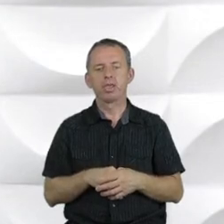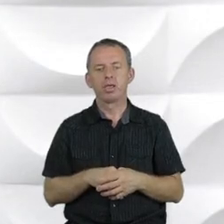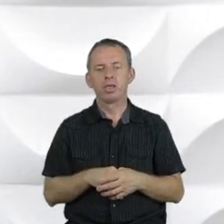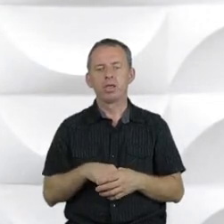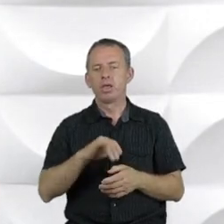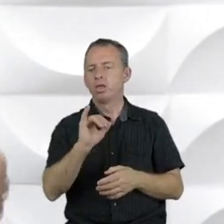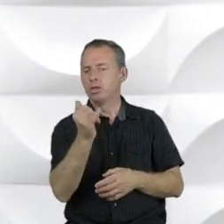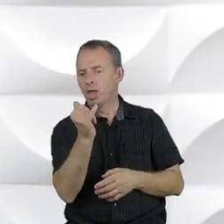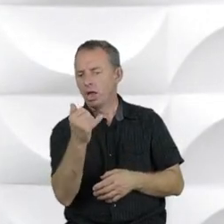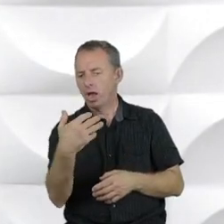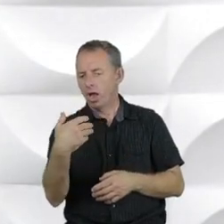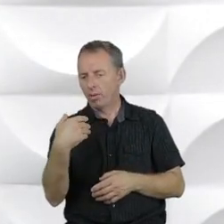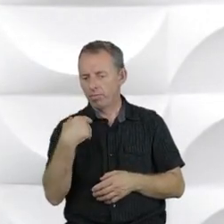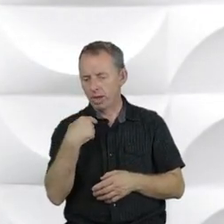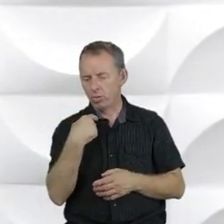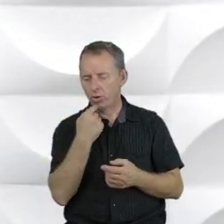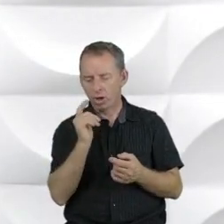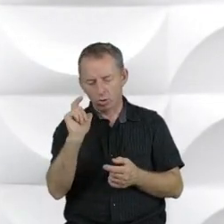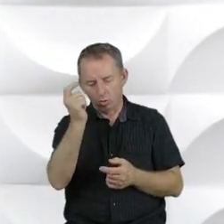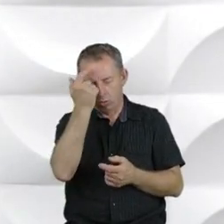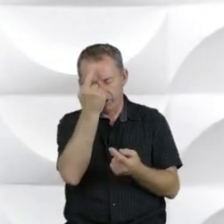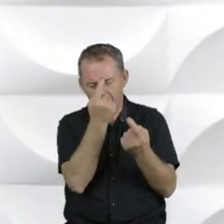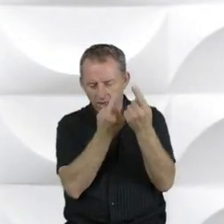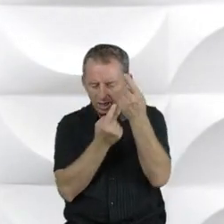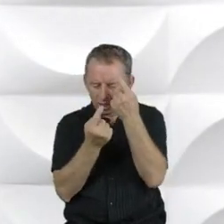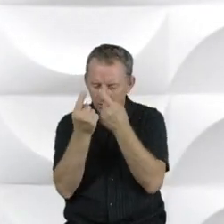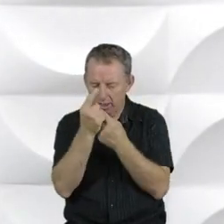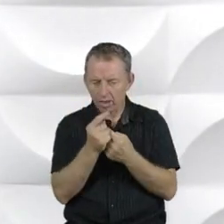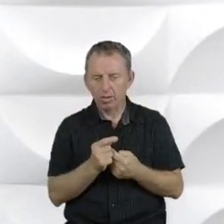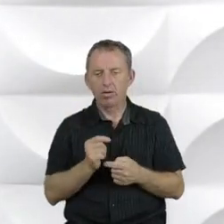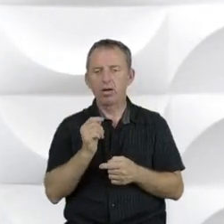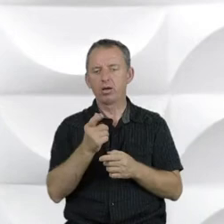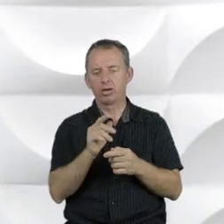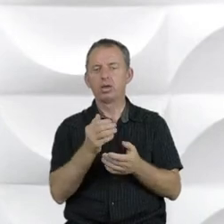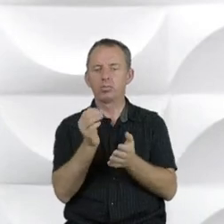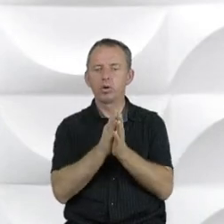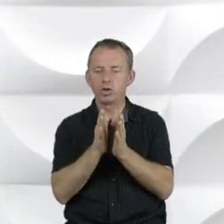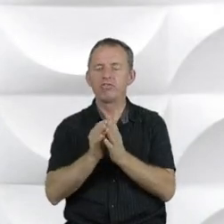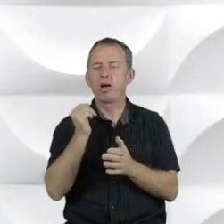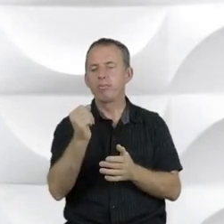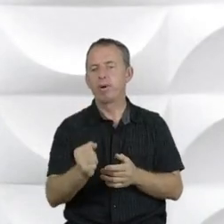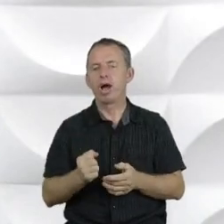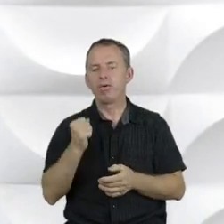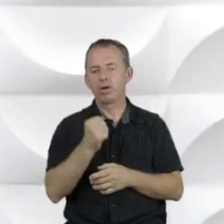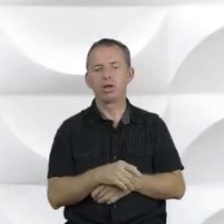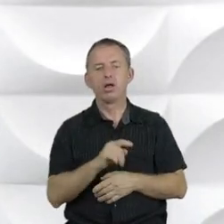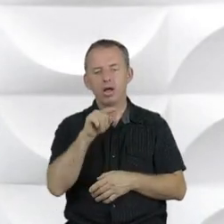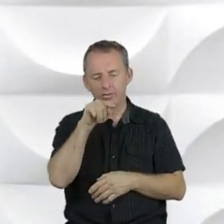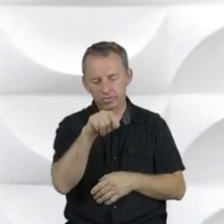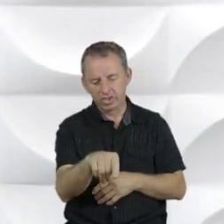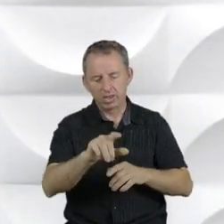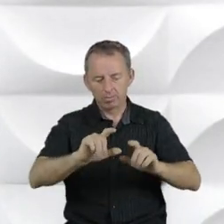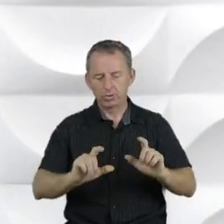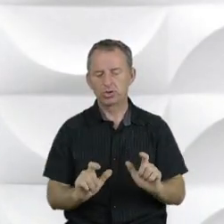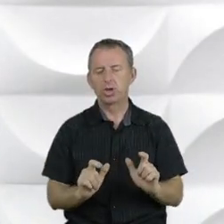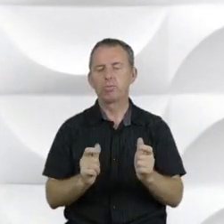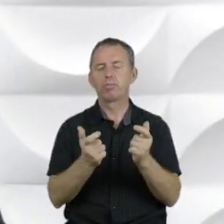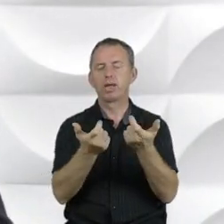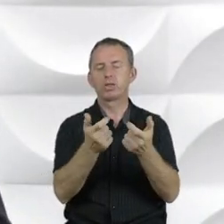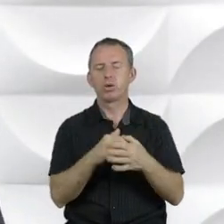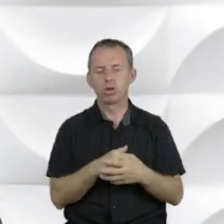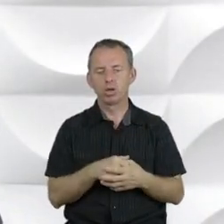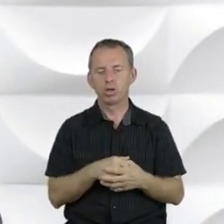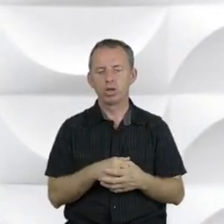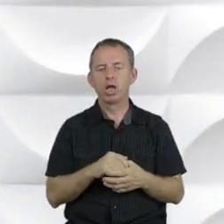Jaka była główna intencja modlitw Pawła w tym przypadku?